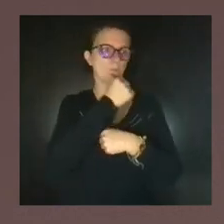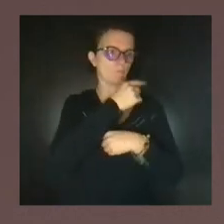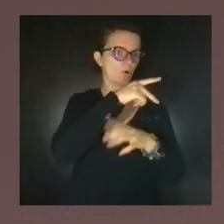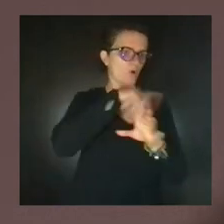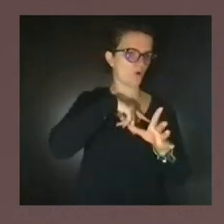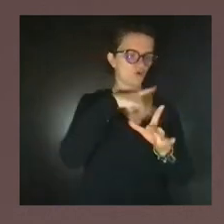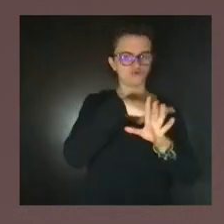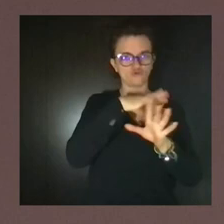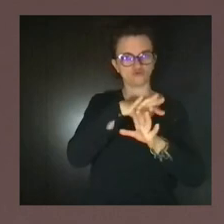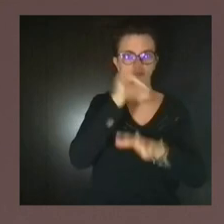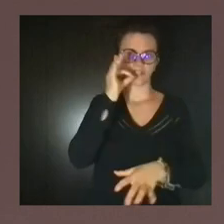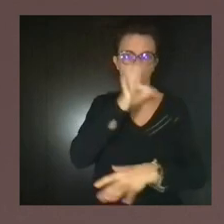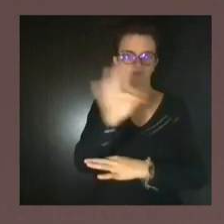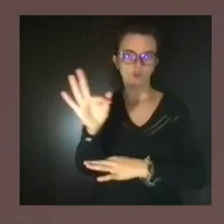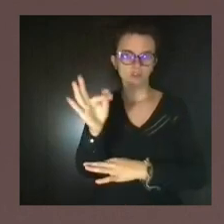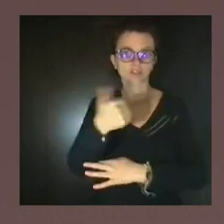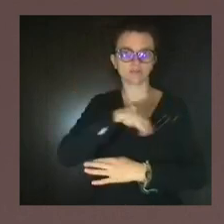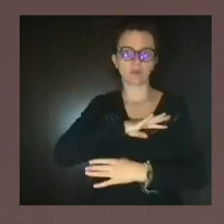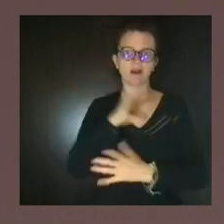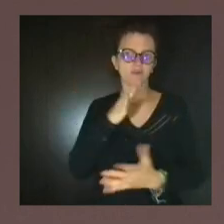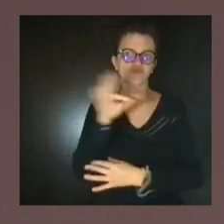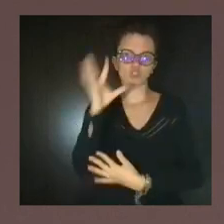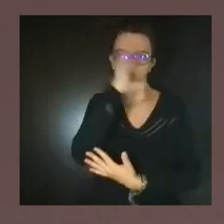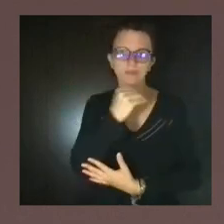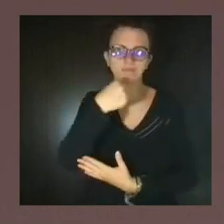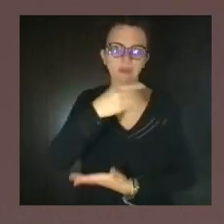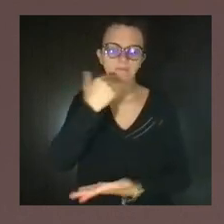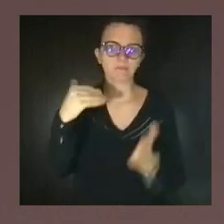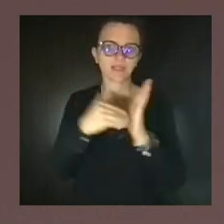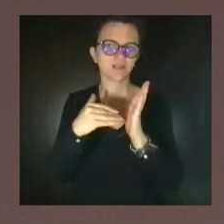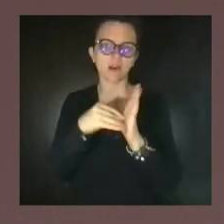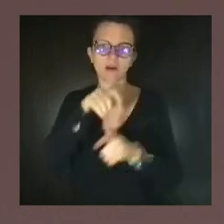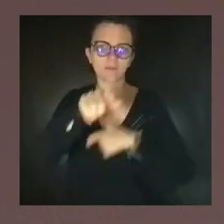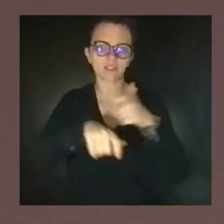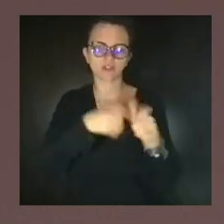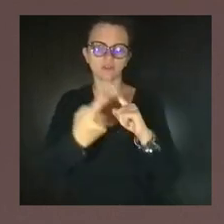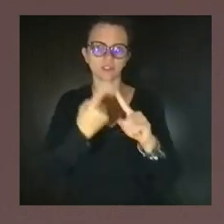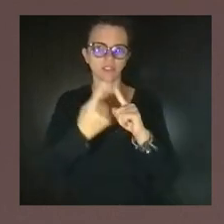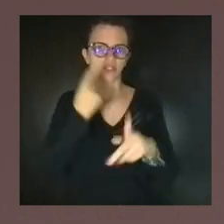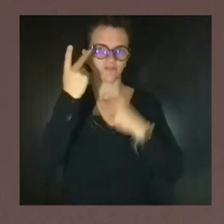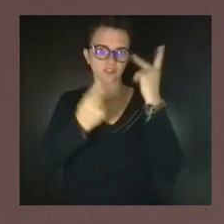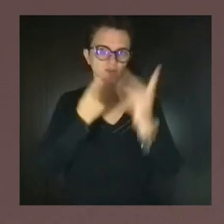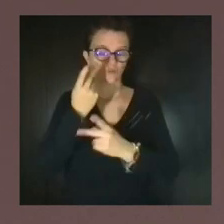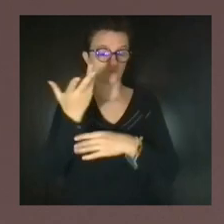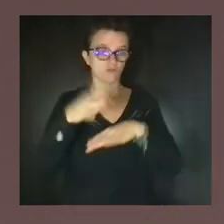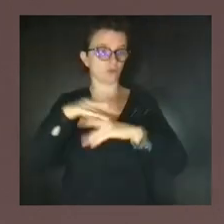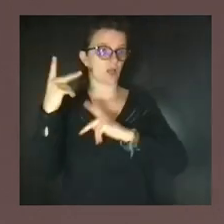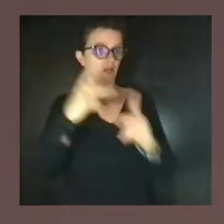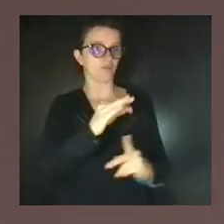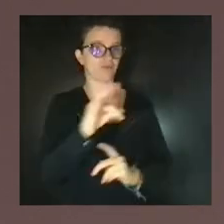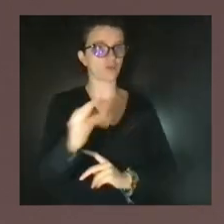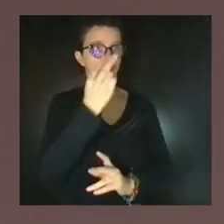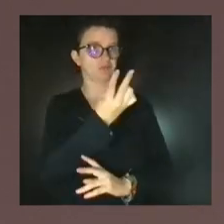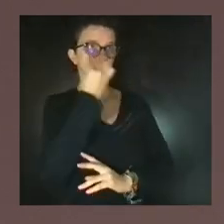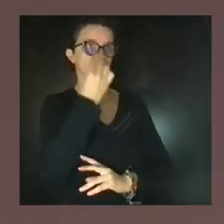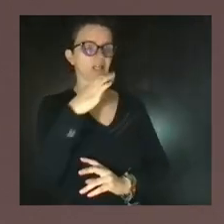qu'en France, on oublie qu'on a les meilleurs spécialistes de la vue. Et en venant en France, on a vu tous les spécialistes. Et ils ont remarqué que j'avais une